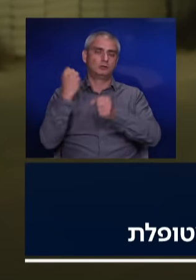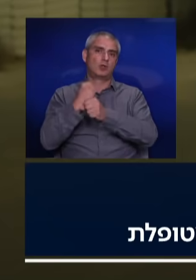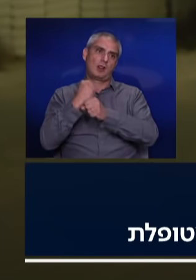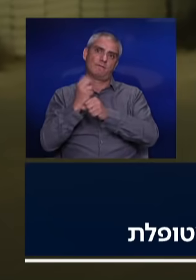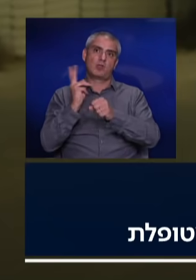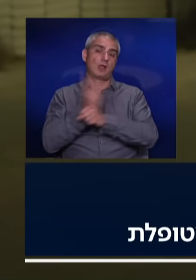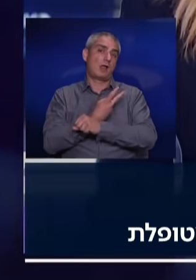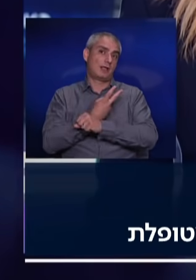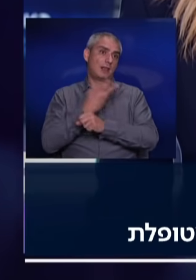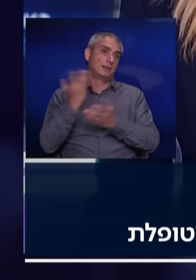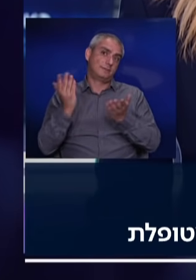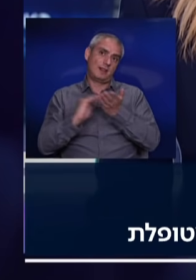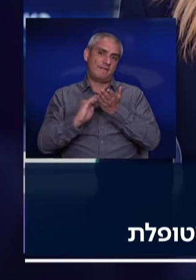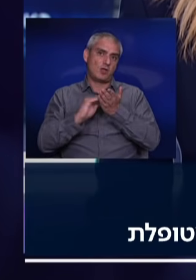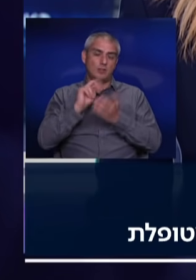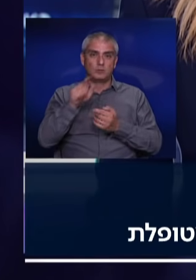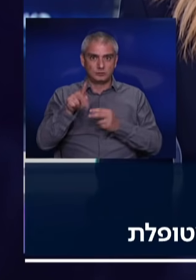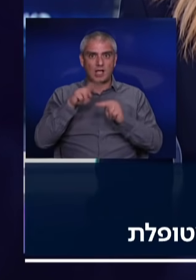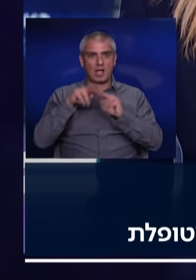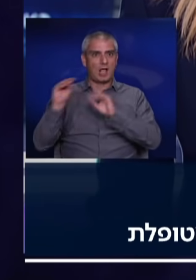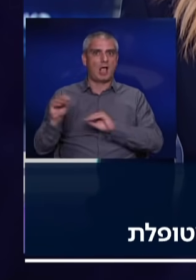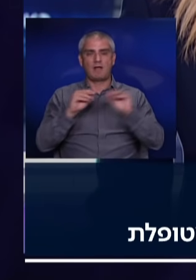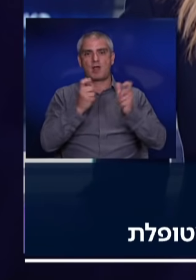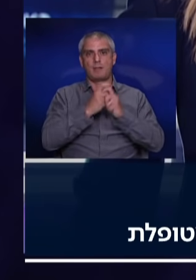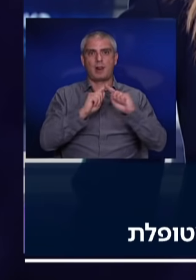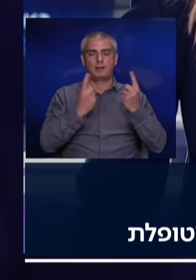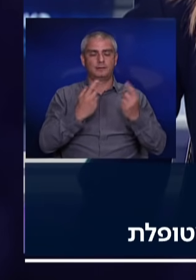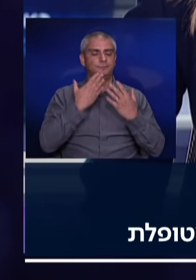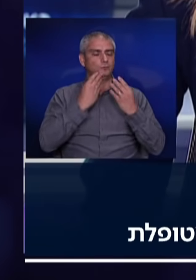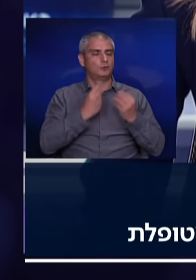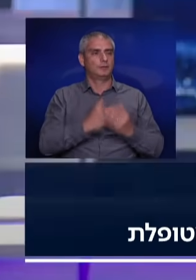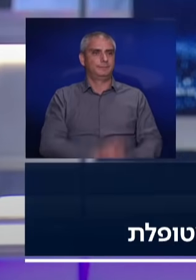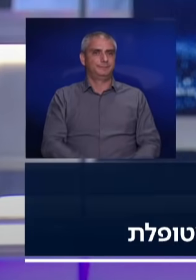כרגיל, לפחות בעניין הזה, אחרי העברת המחלקה. חן, תודה.